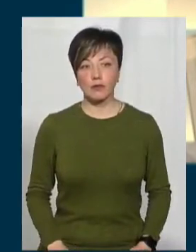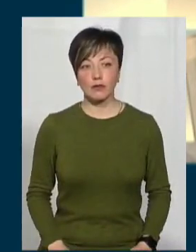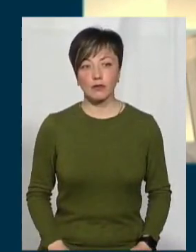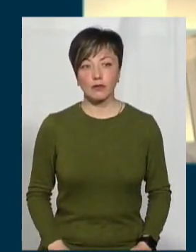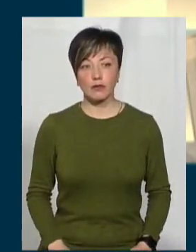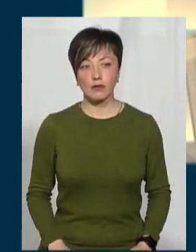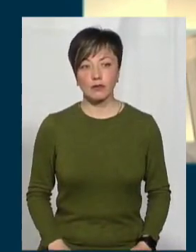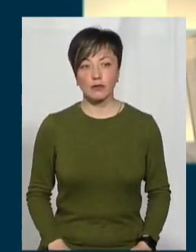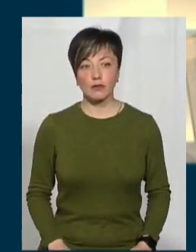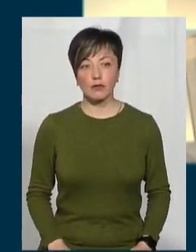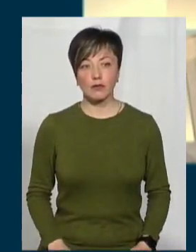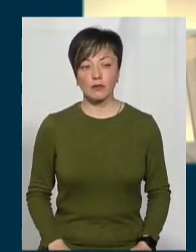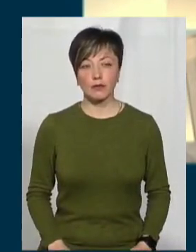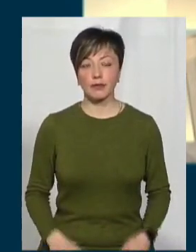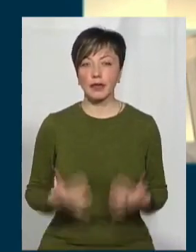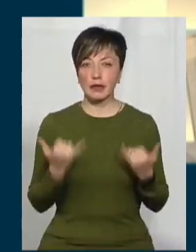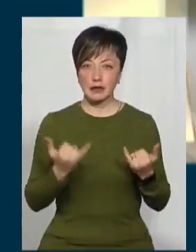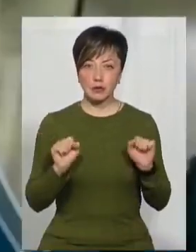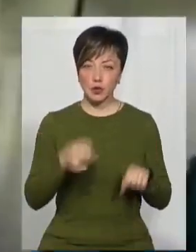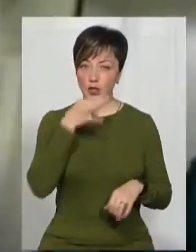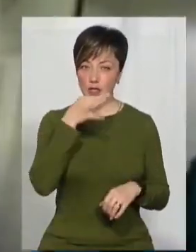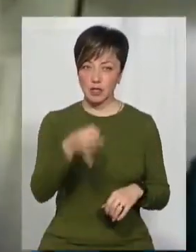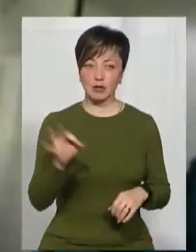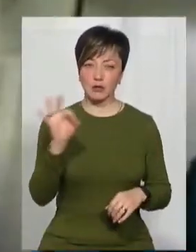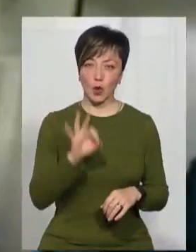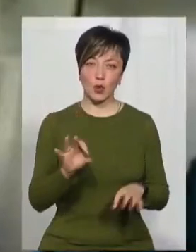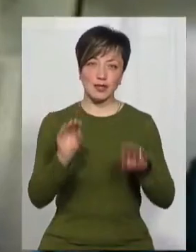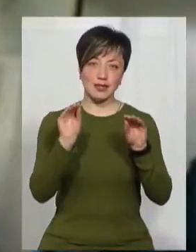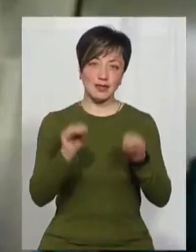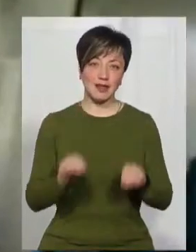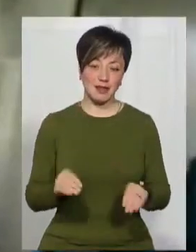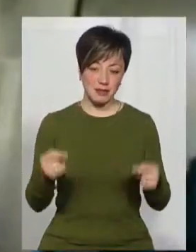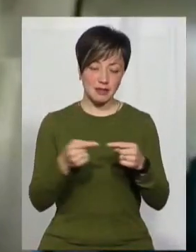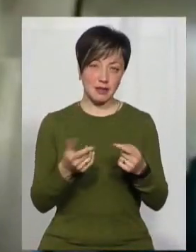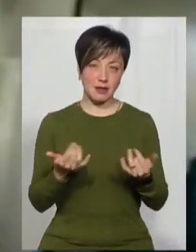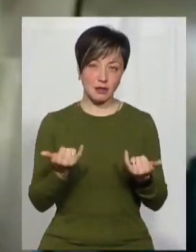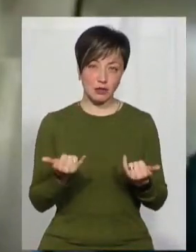Я можу наразі сказати щодо статистики, яка нам